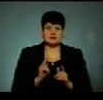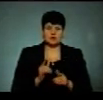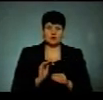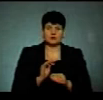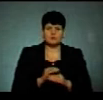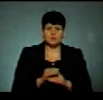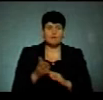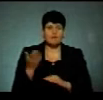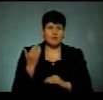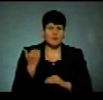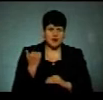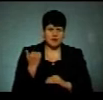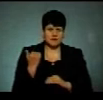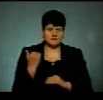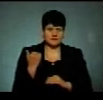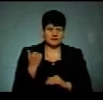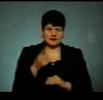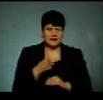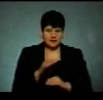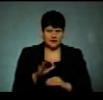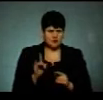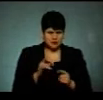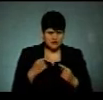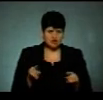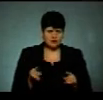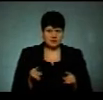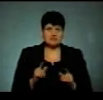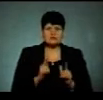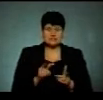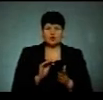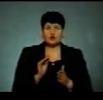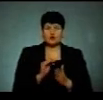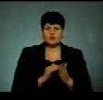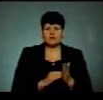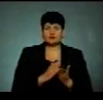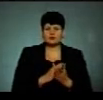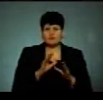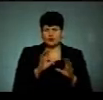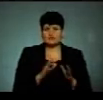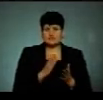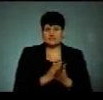Тобто не попередній рік, а щось інше? Ну, згідно додатку. В кодексі є